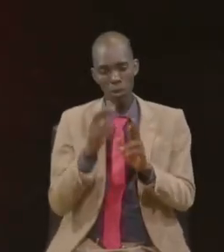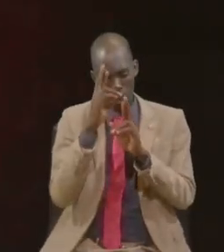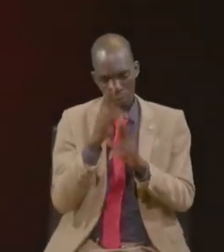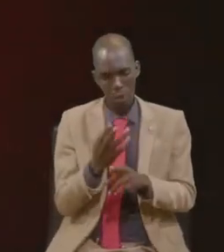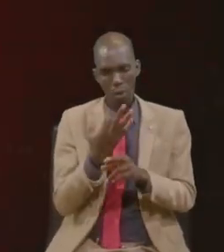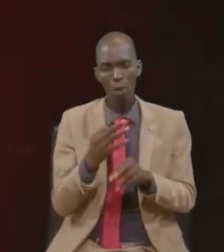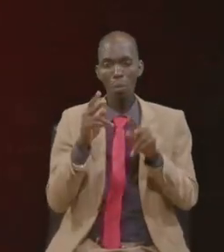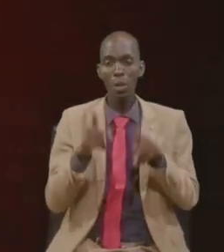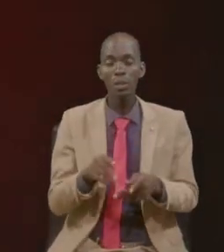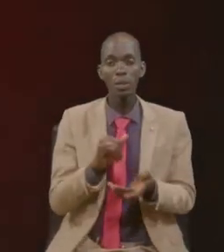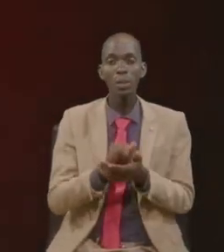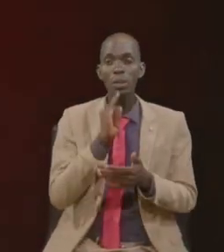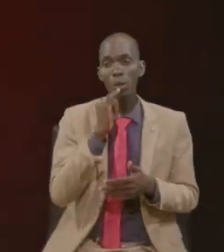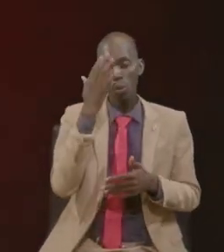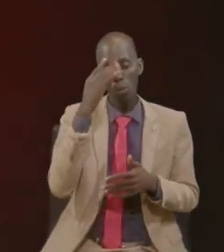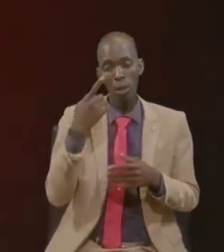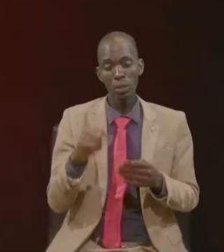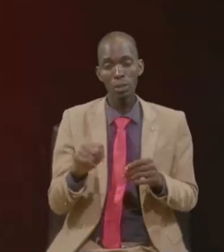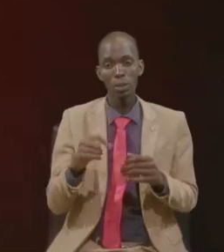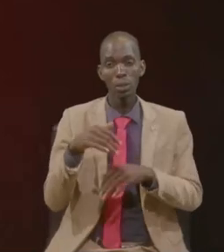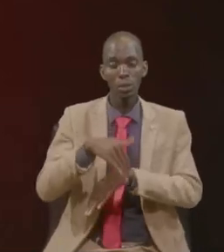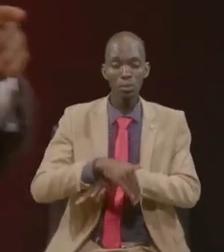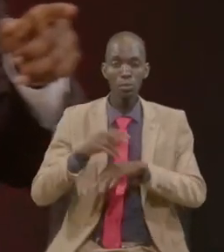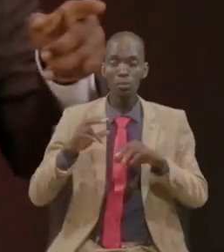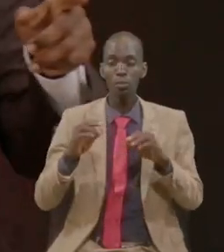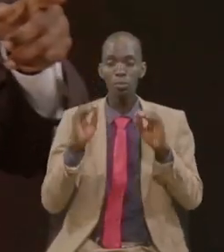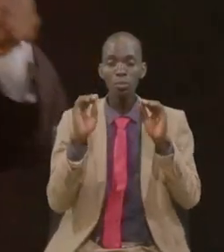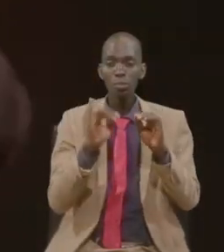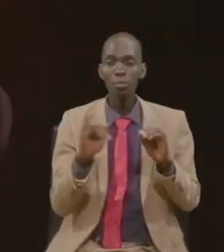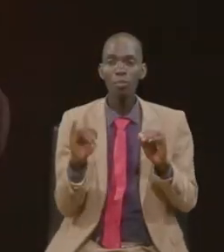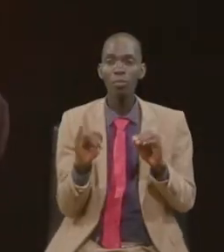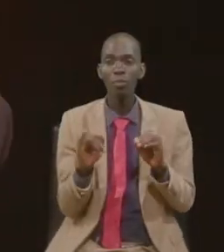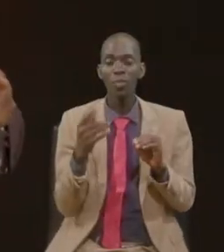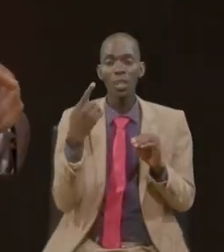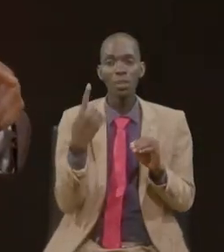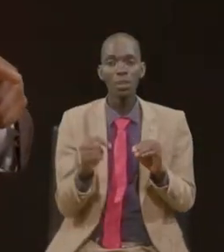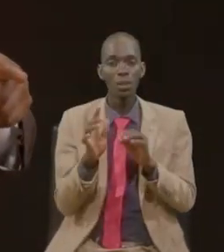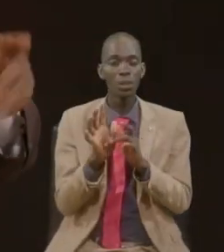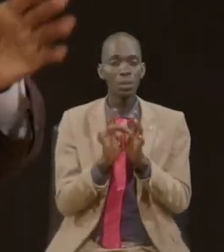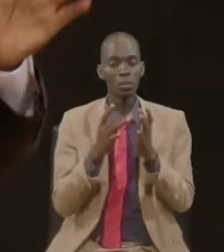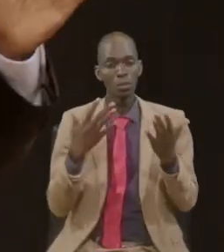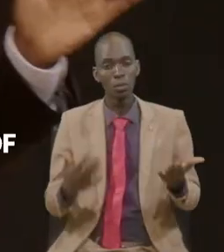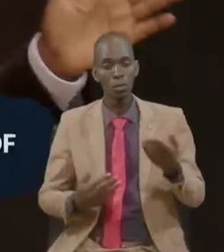vous avez la foi, mais vous faites acception de personne. C'est pourquoi nous voyons l'enseignement qui est